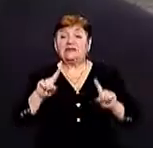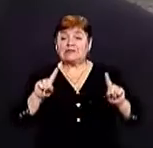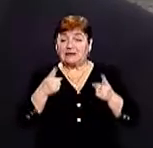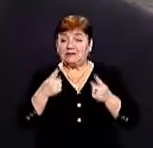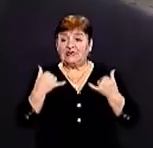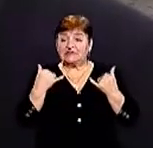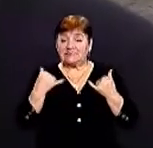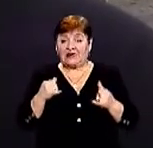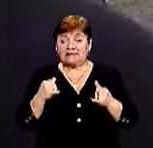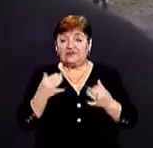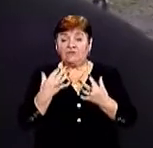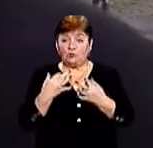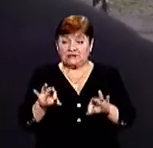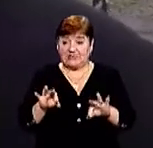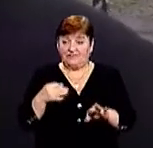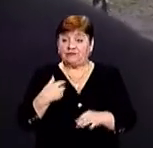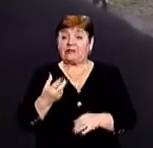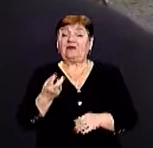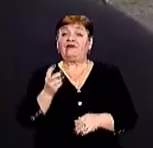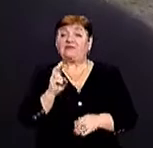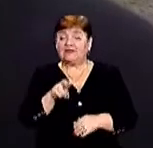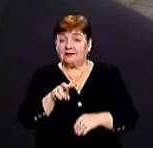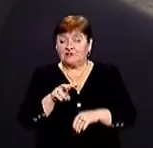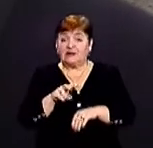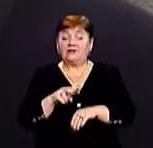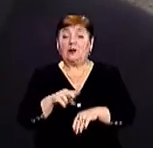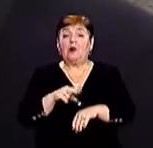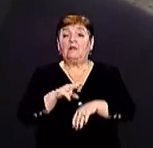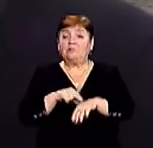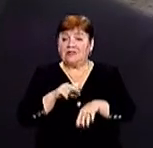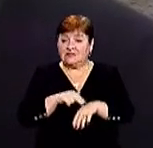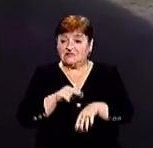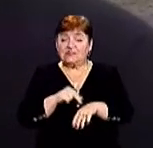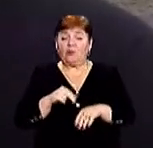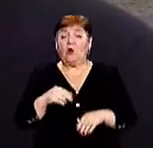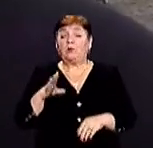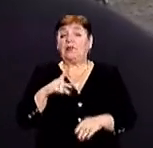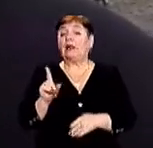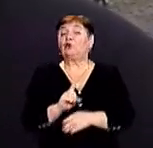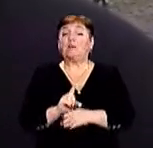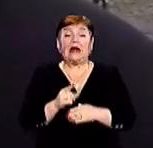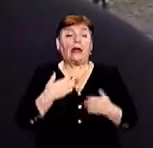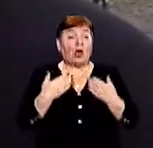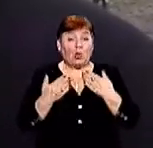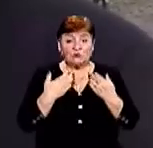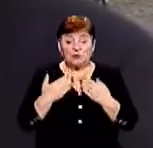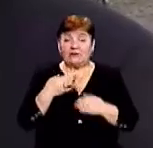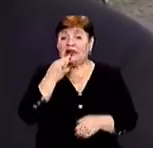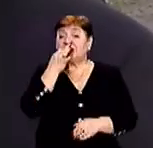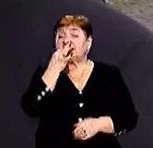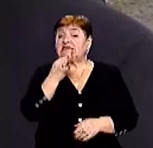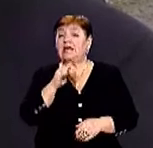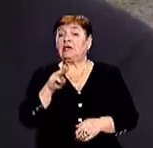відпустили. Після того я відвідав міськвідділ, звичайно, була нормальна розмова. Сказали, що